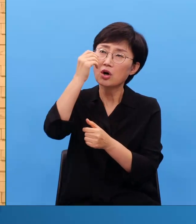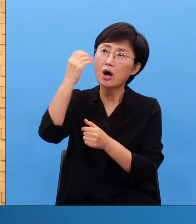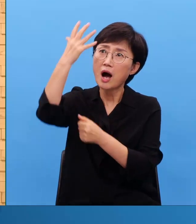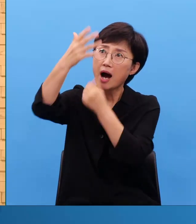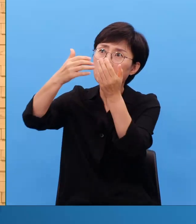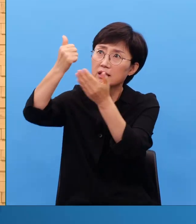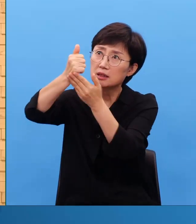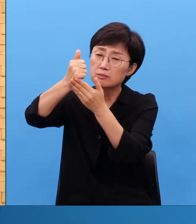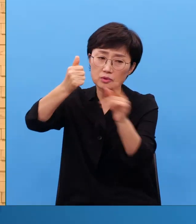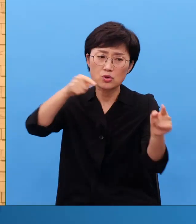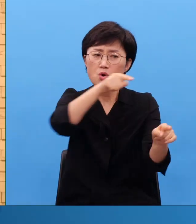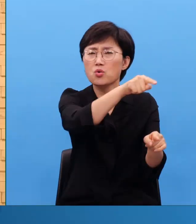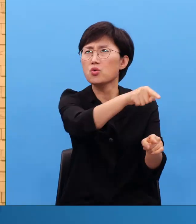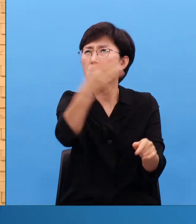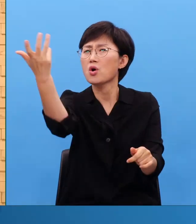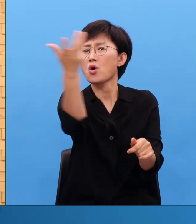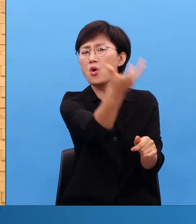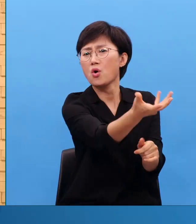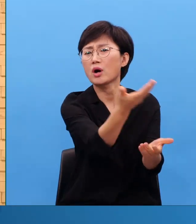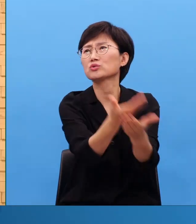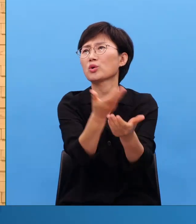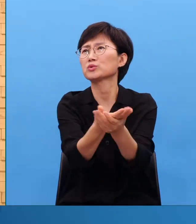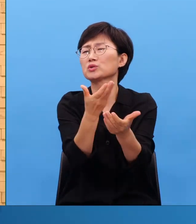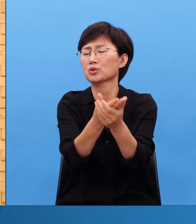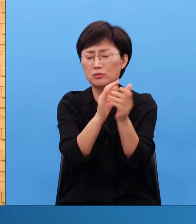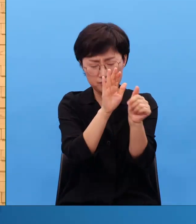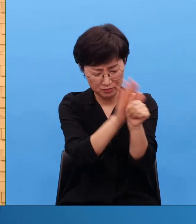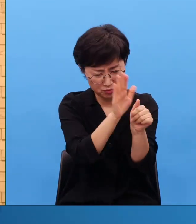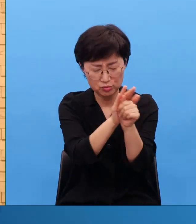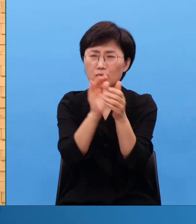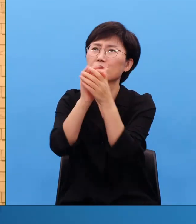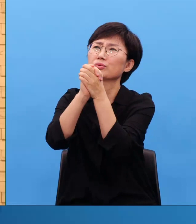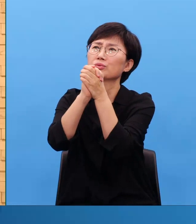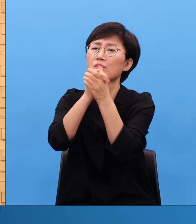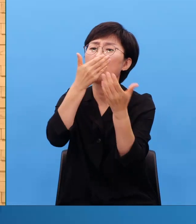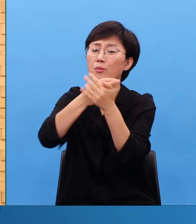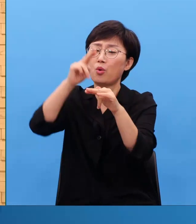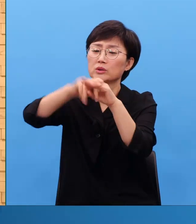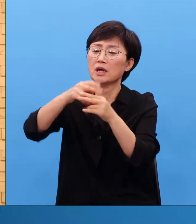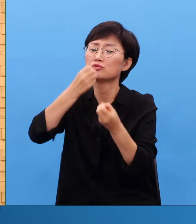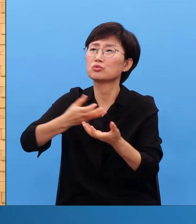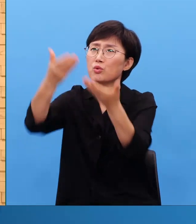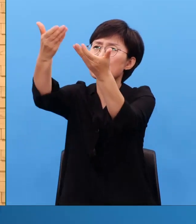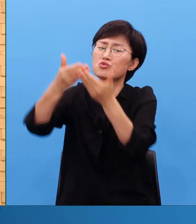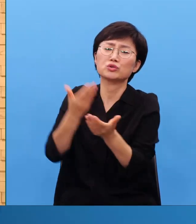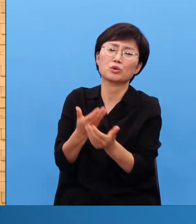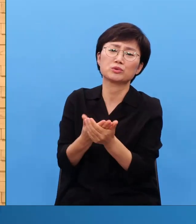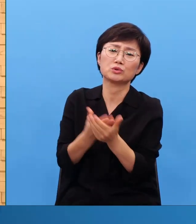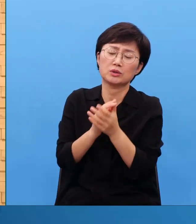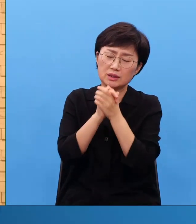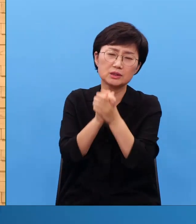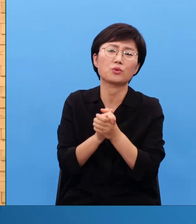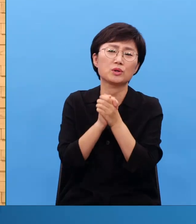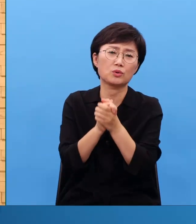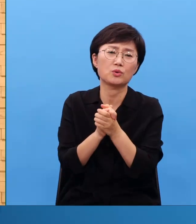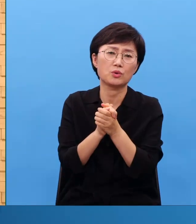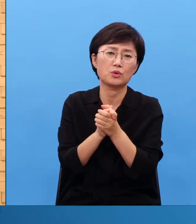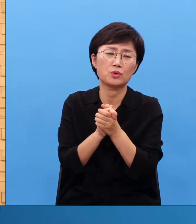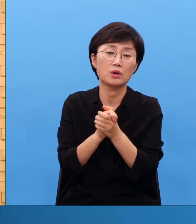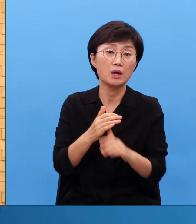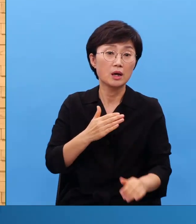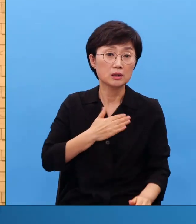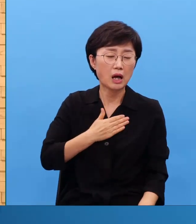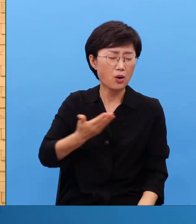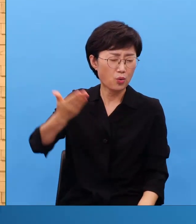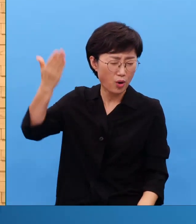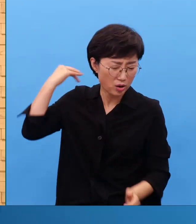so and so. 보좌의 축복이 내게 임하게 해달라. May the blessings of the throne come upon me. 우리는 과거도 없앨 수 없고